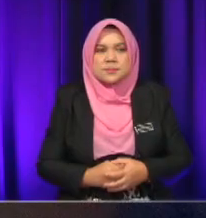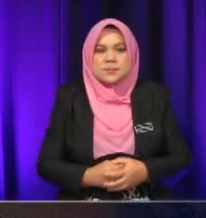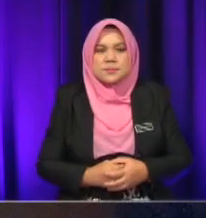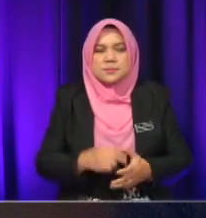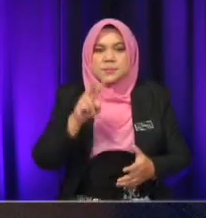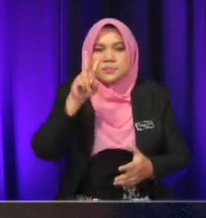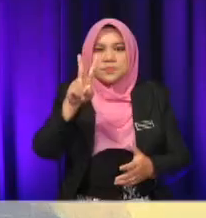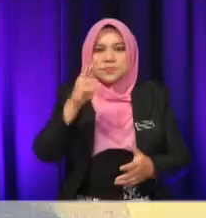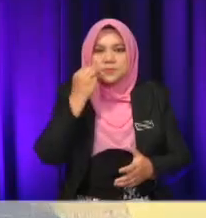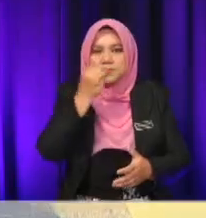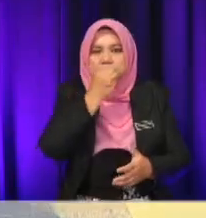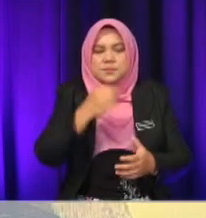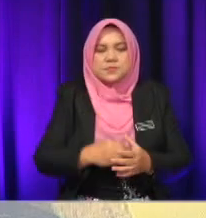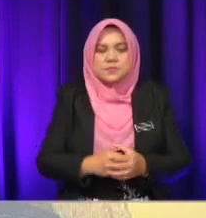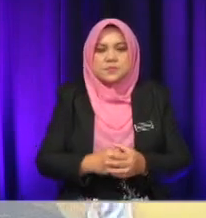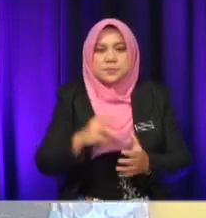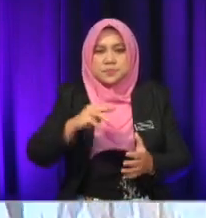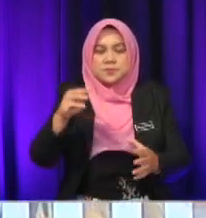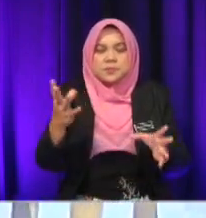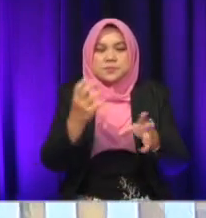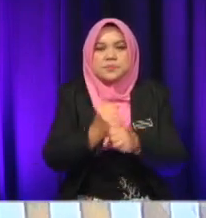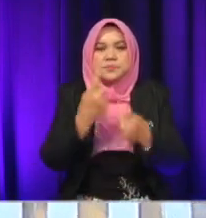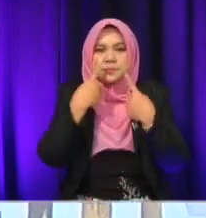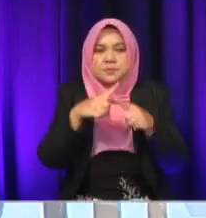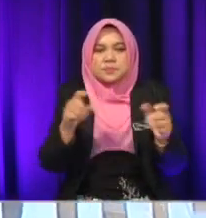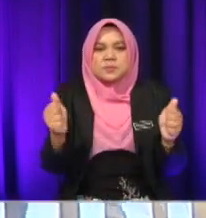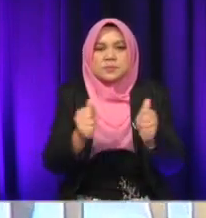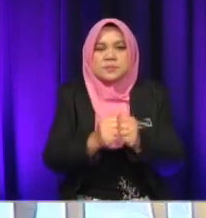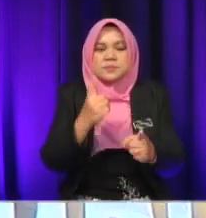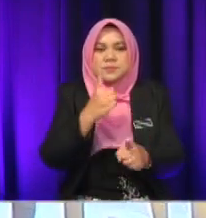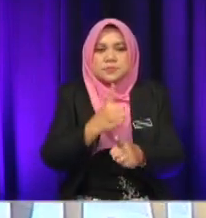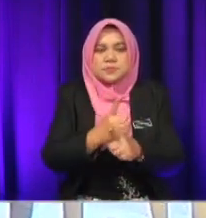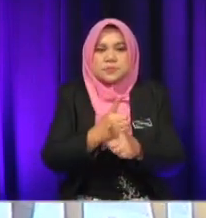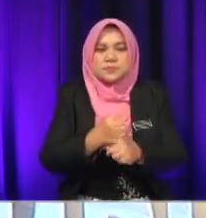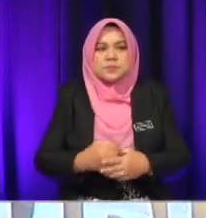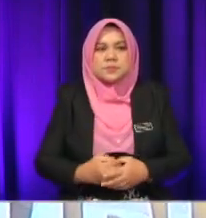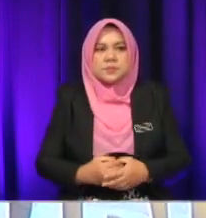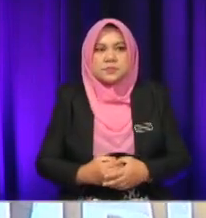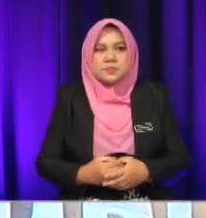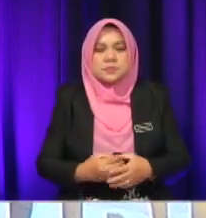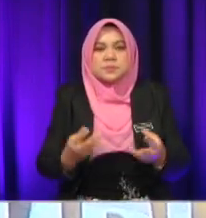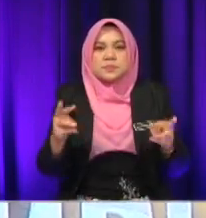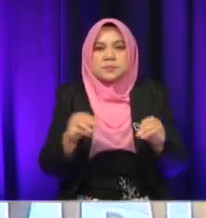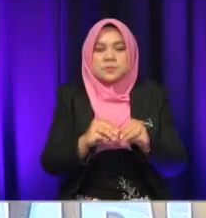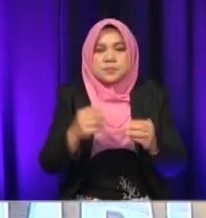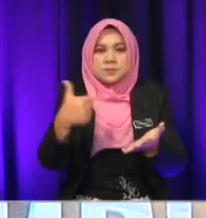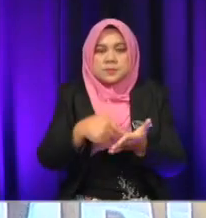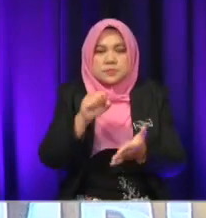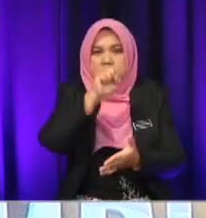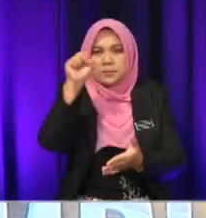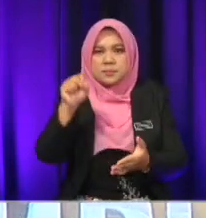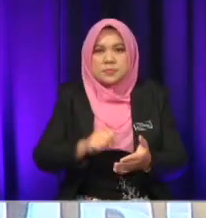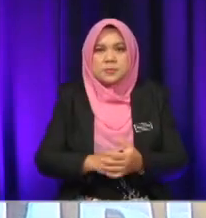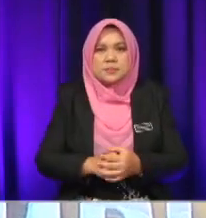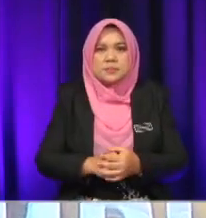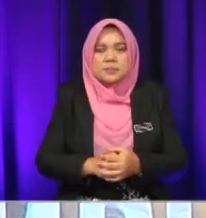dua bunga di sini ya. Harap-harap murid di rumah pun dapat menjawab dengan betul pada kali ini. Jadi kita ada macam-macam lagi soalan selepas ini. Setia